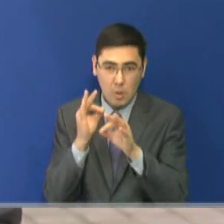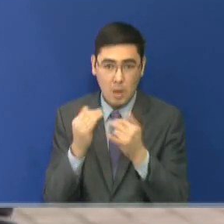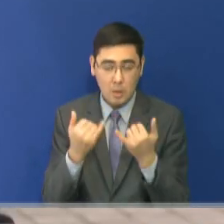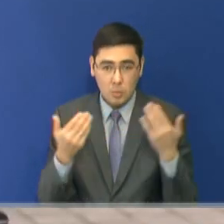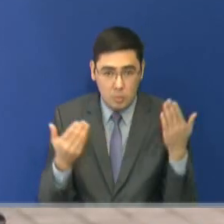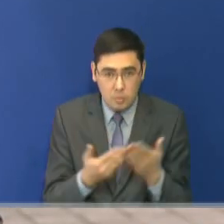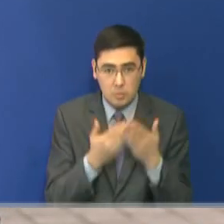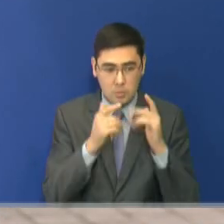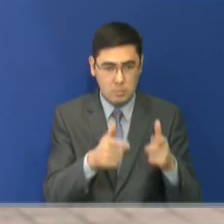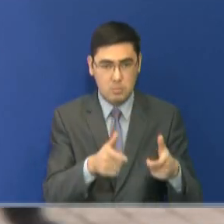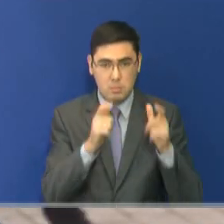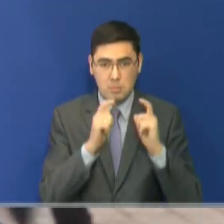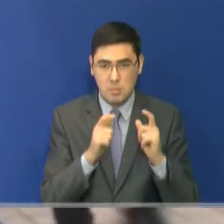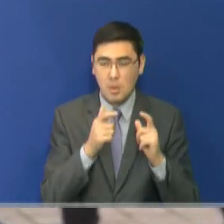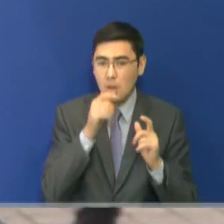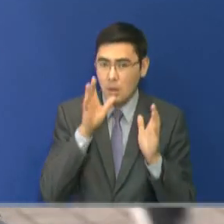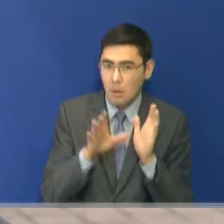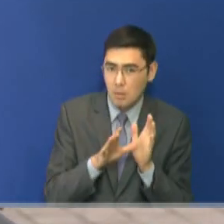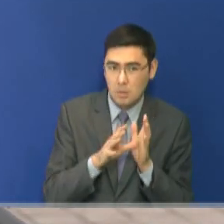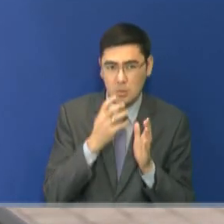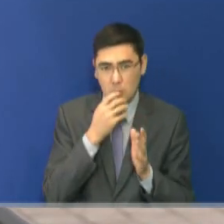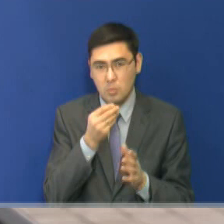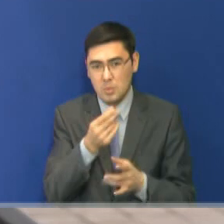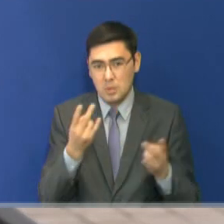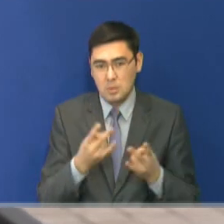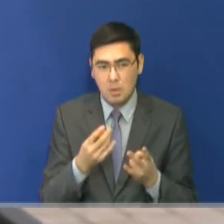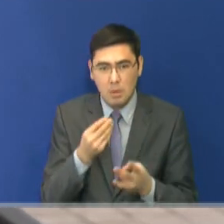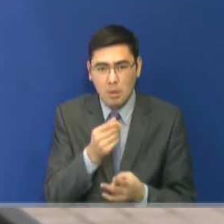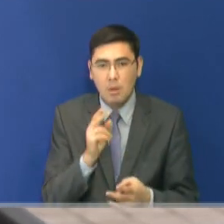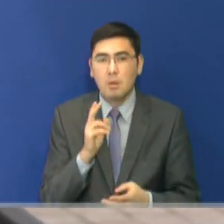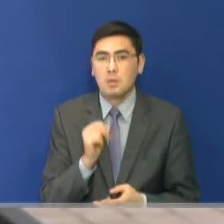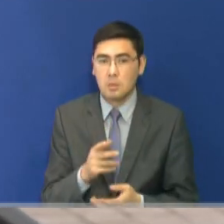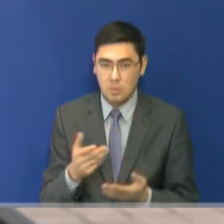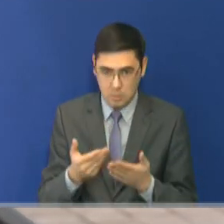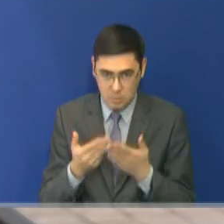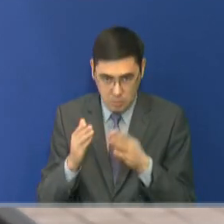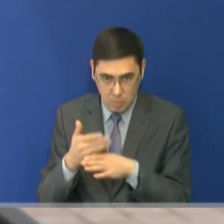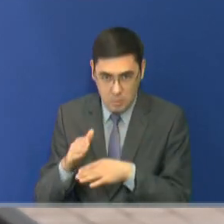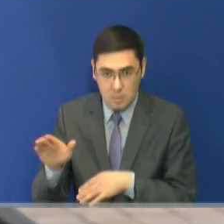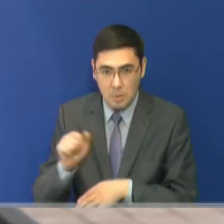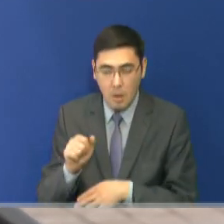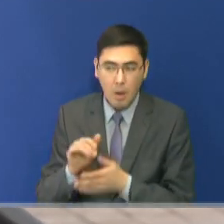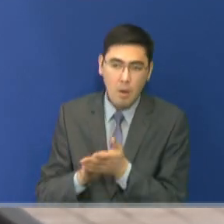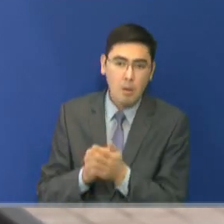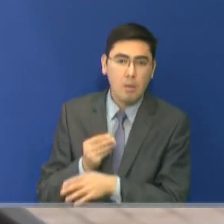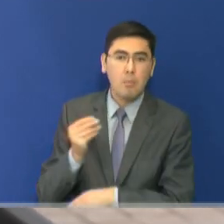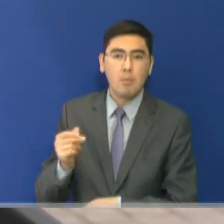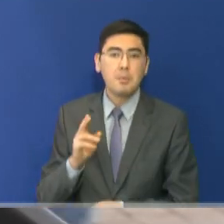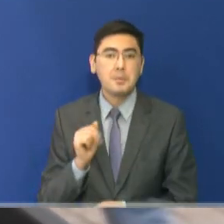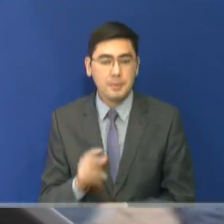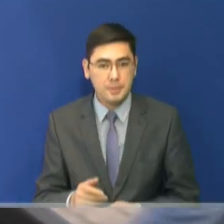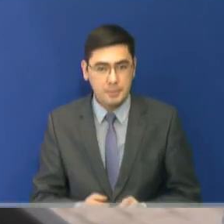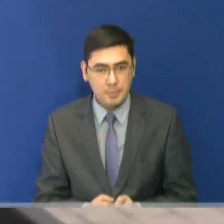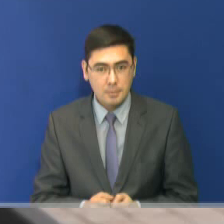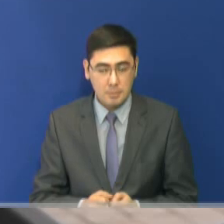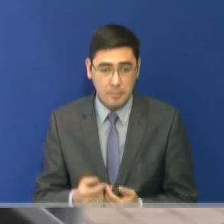и ком-услуги. Что нам делать, чтобы заплатить за это? Еще раз взять кредит? А как его оплачивать? Нам не дают разрешения на работу,